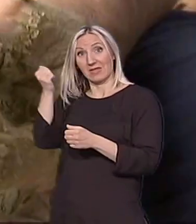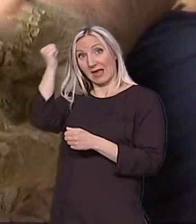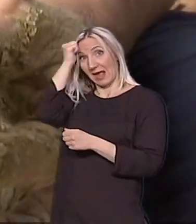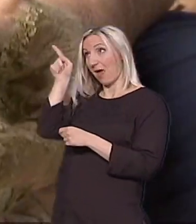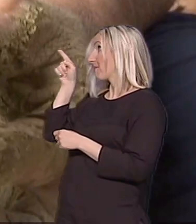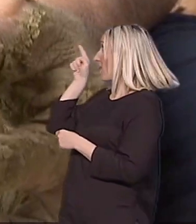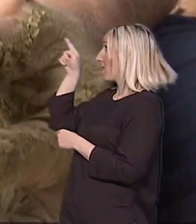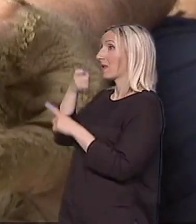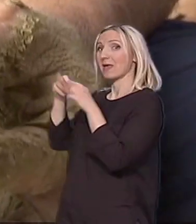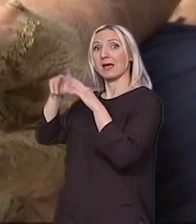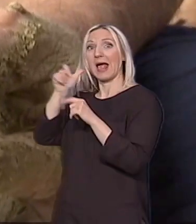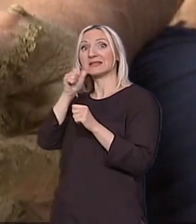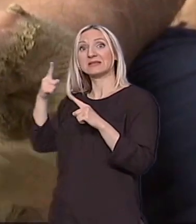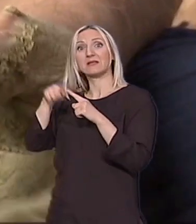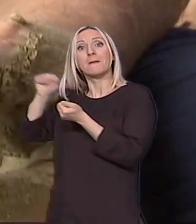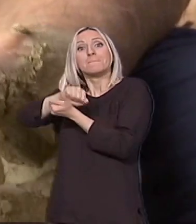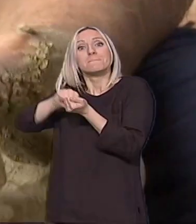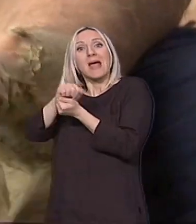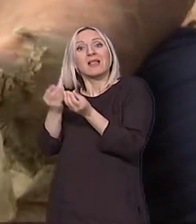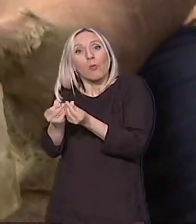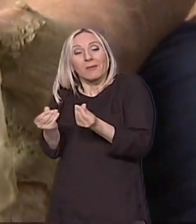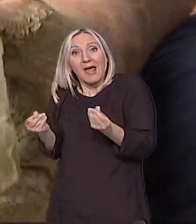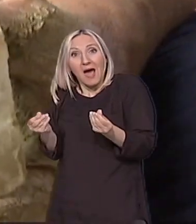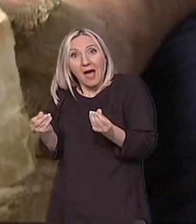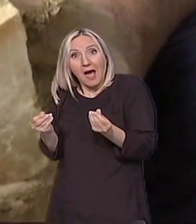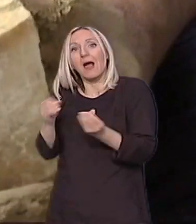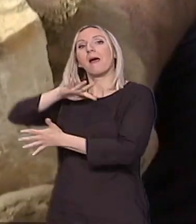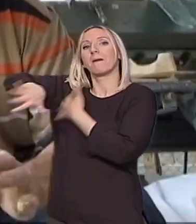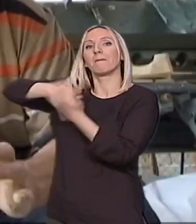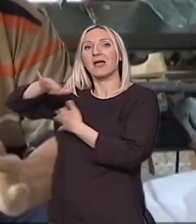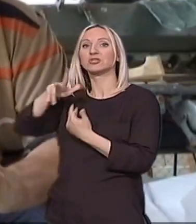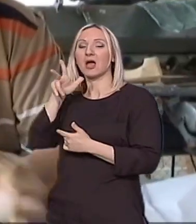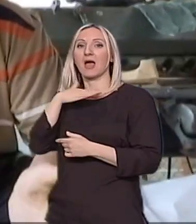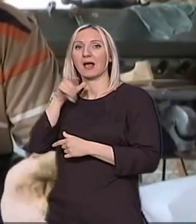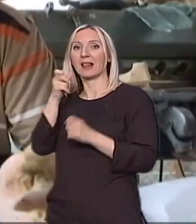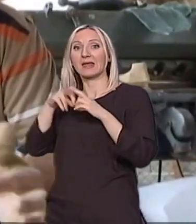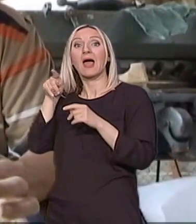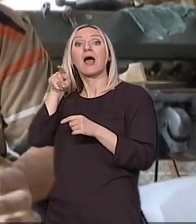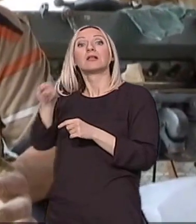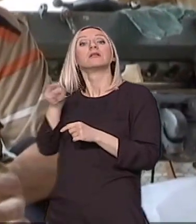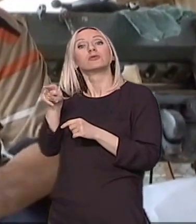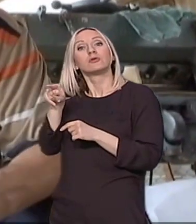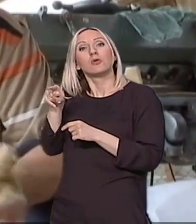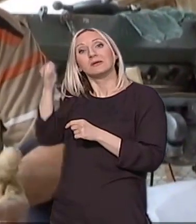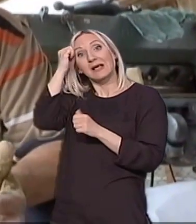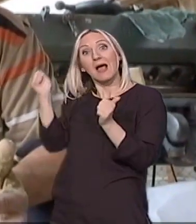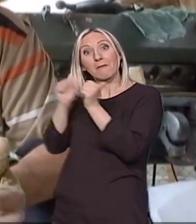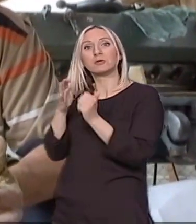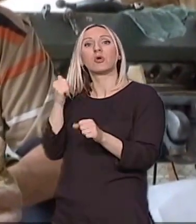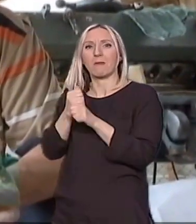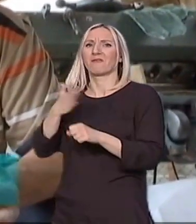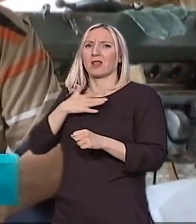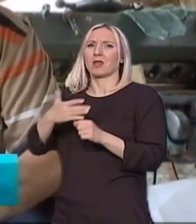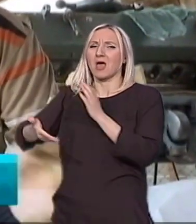kalcit koji se melje u prah i onda se meša sa glinom. Ovaj recept sa kamenom, to su napravili naši